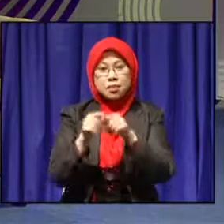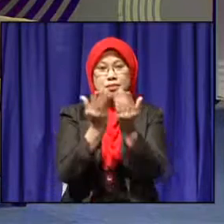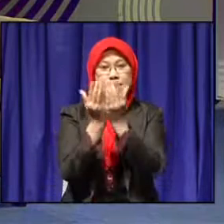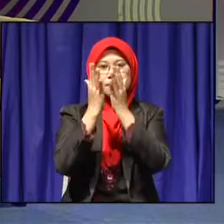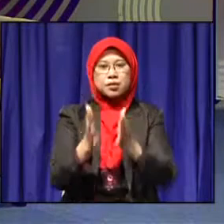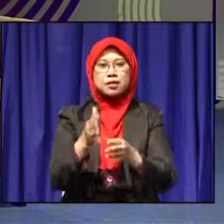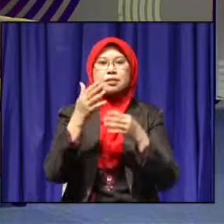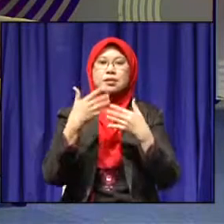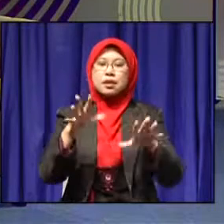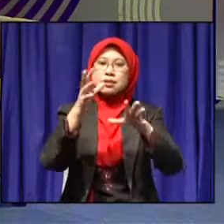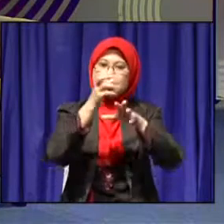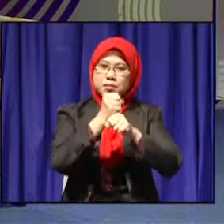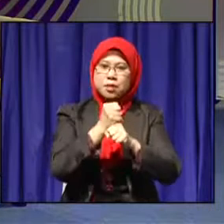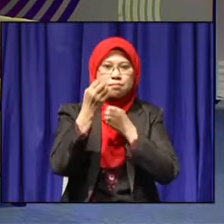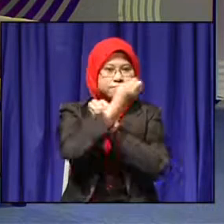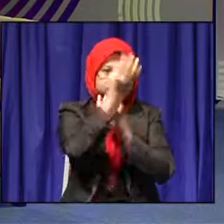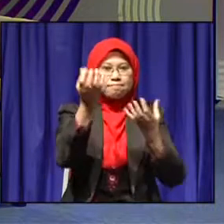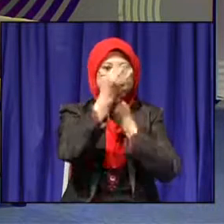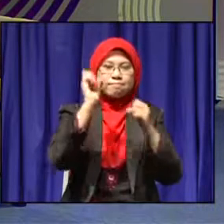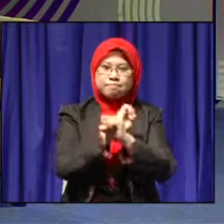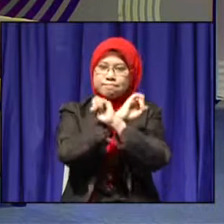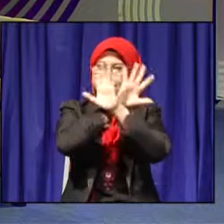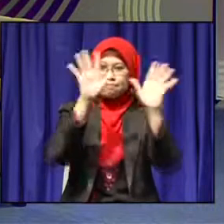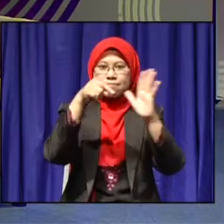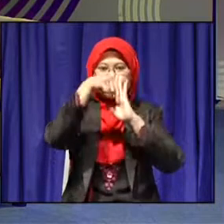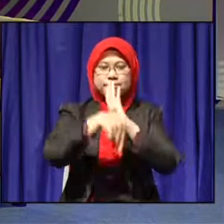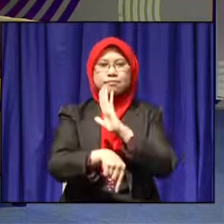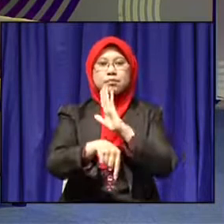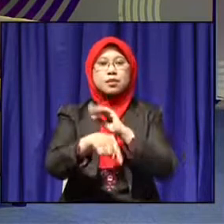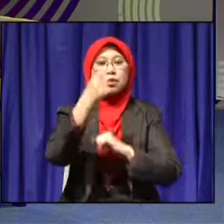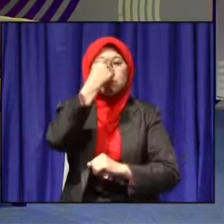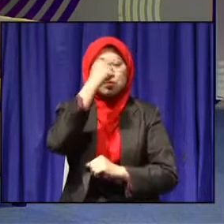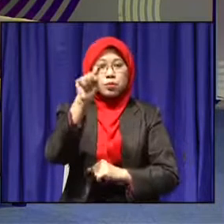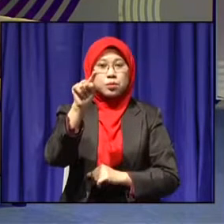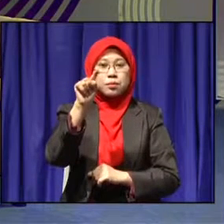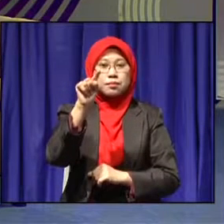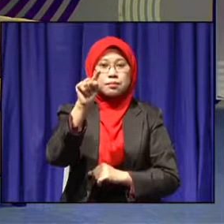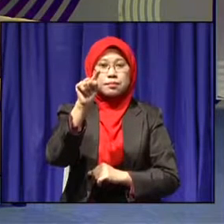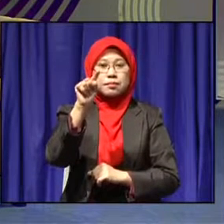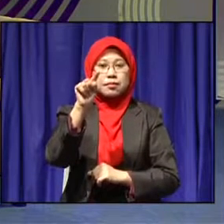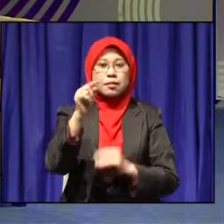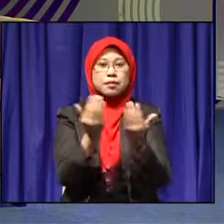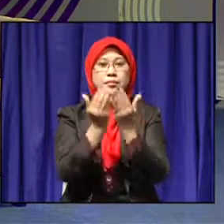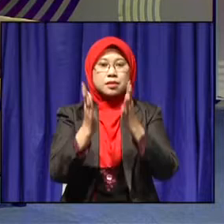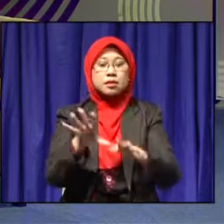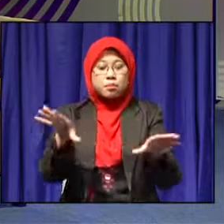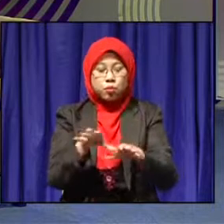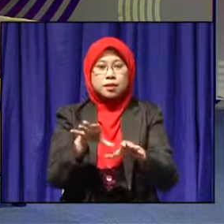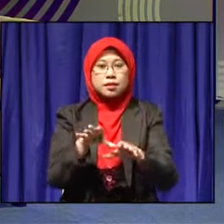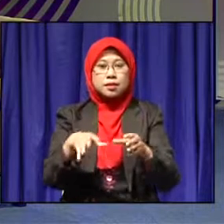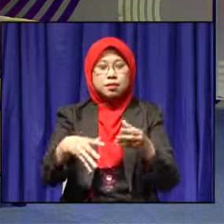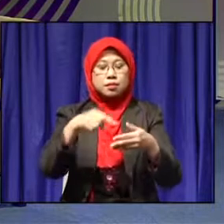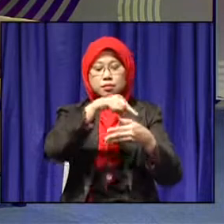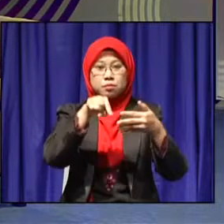mendapat maklumat yang jelas untuk Mike membuat pilihan yang tepat dan